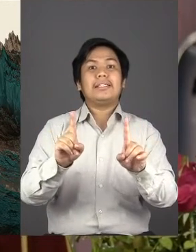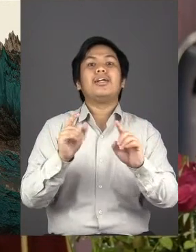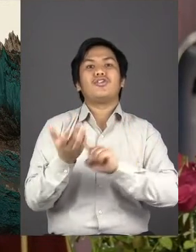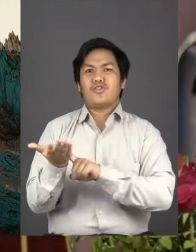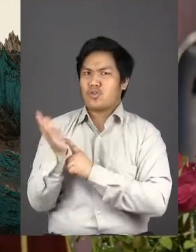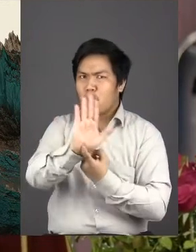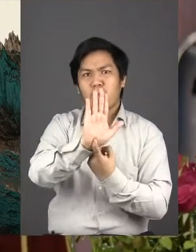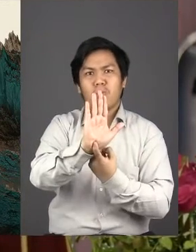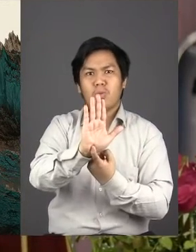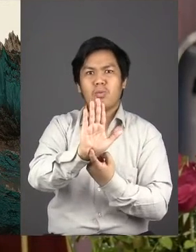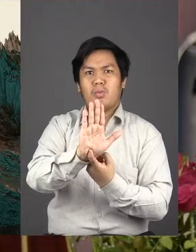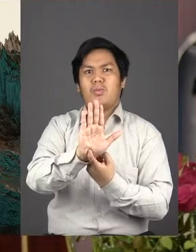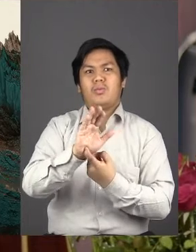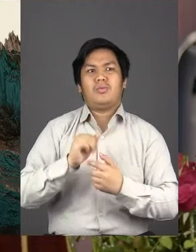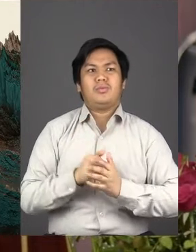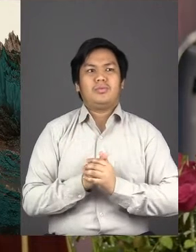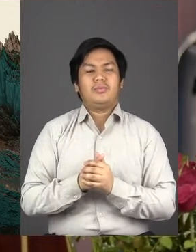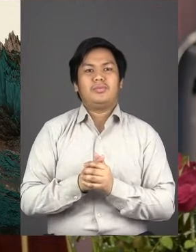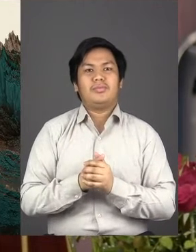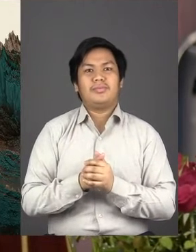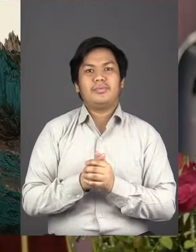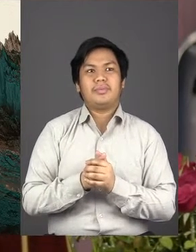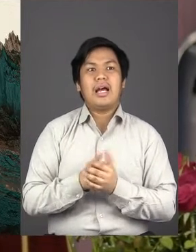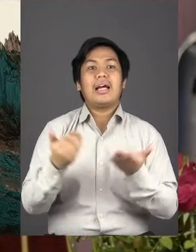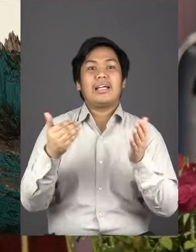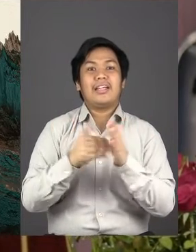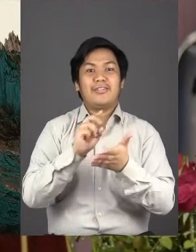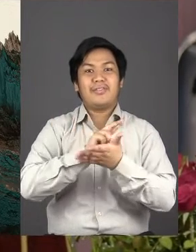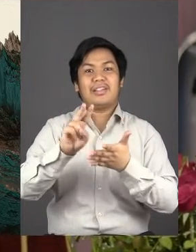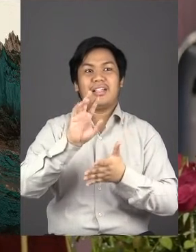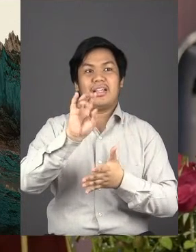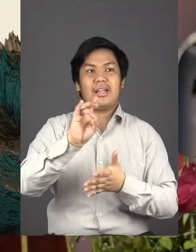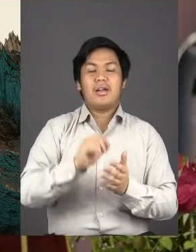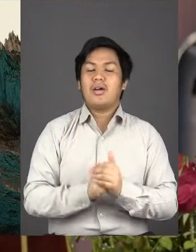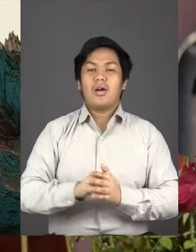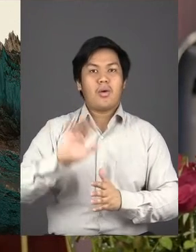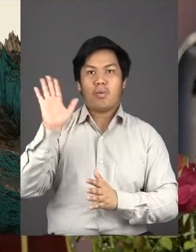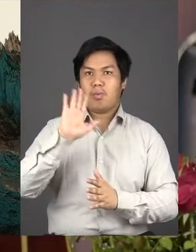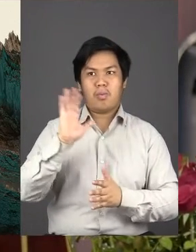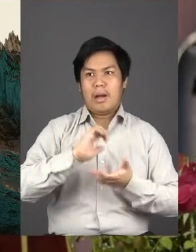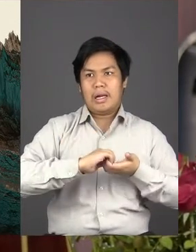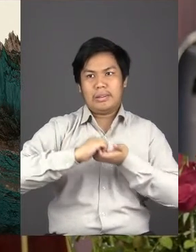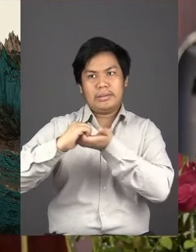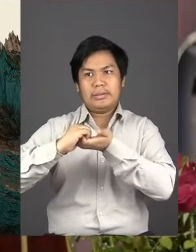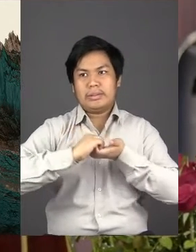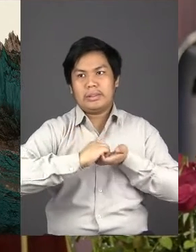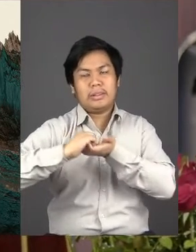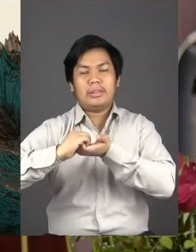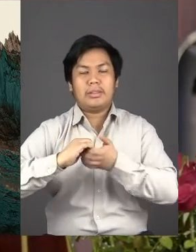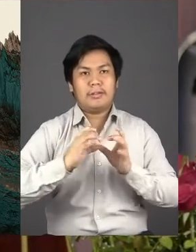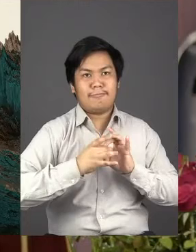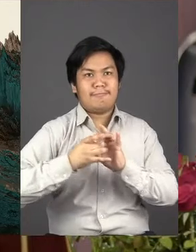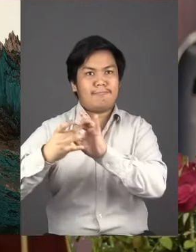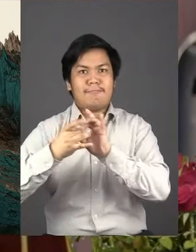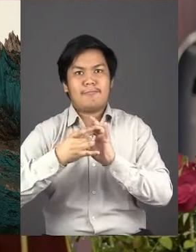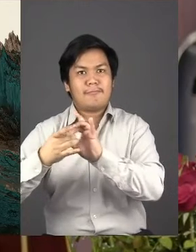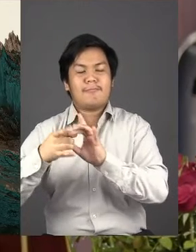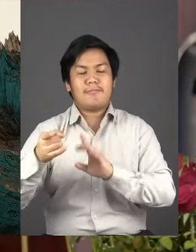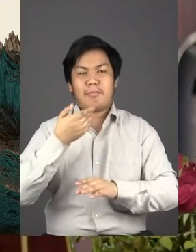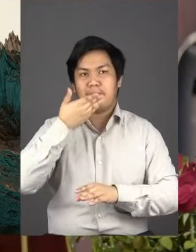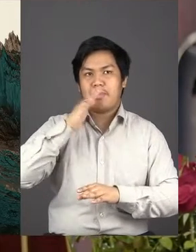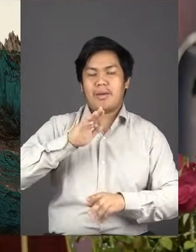them. Parang inulit niya yung verse 7, di ba? Therefore, do not be partners with them. Dito, take no